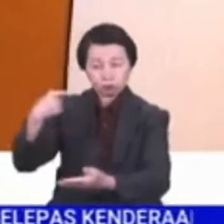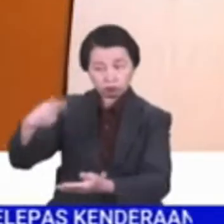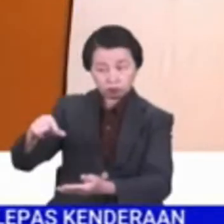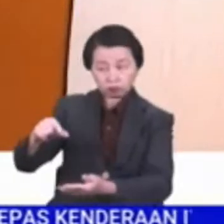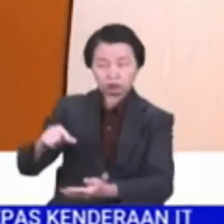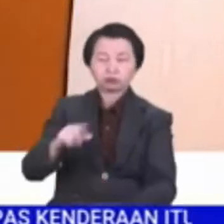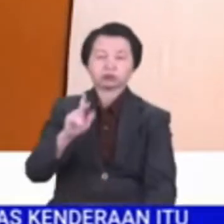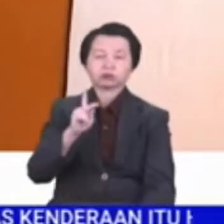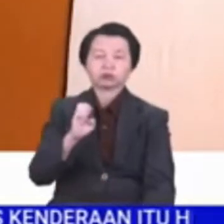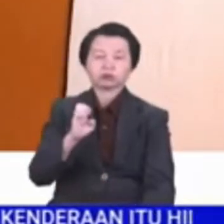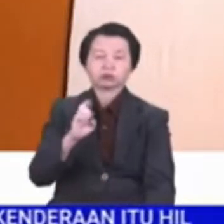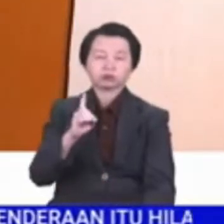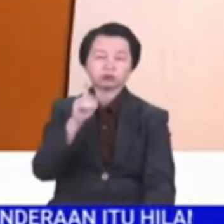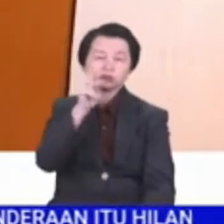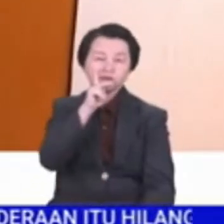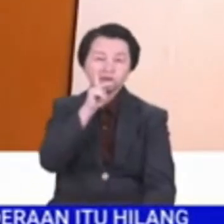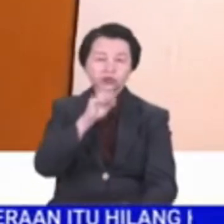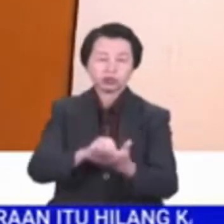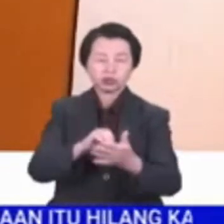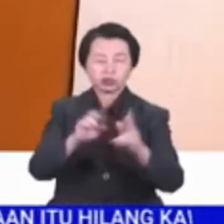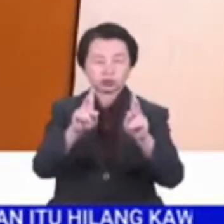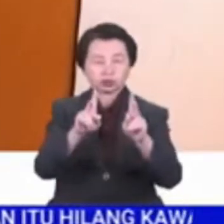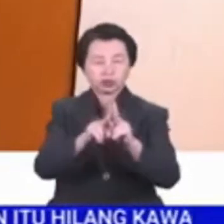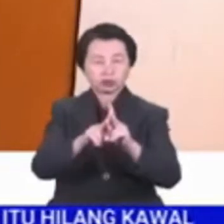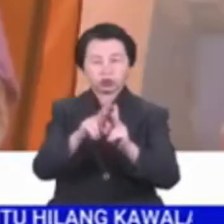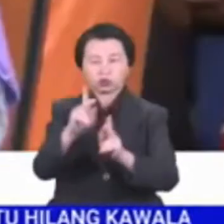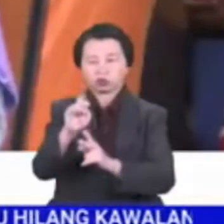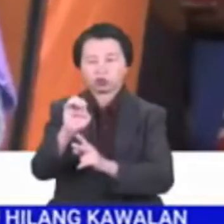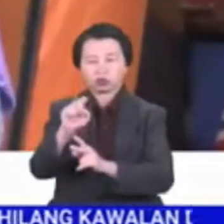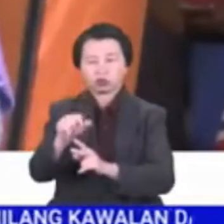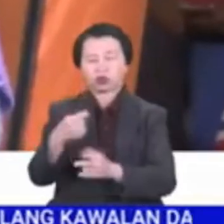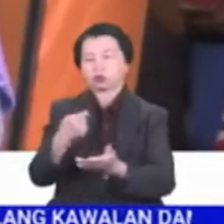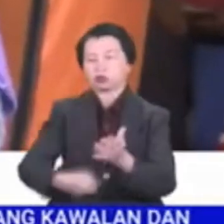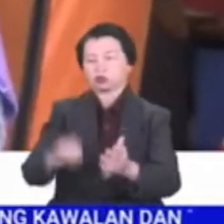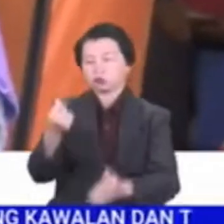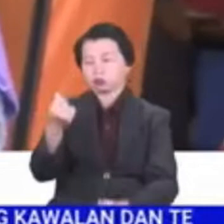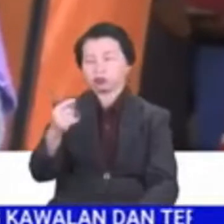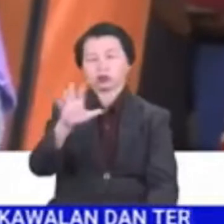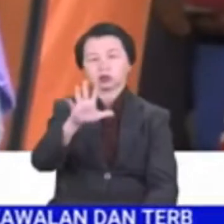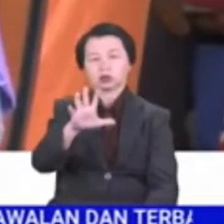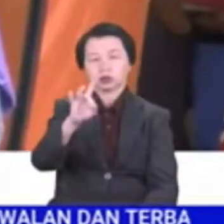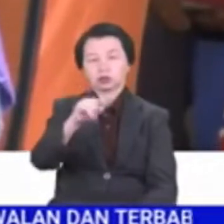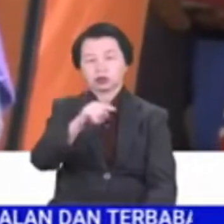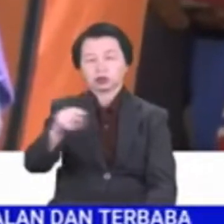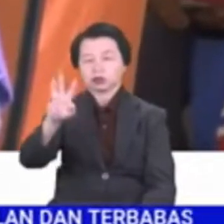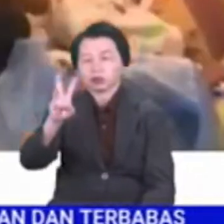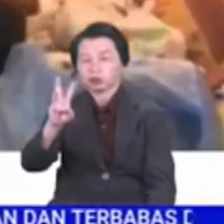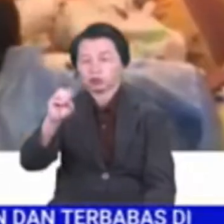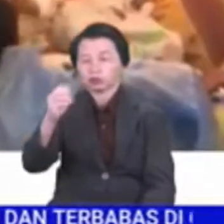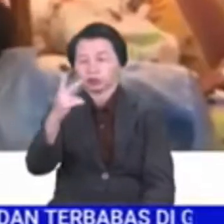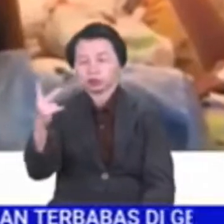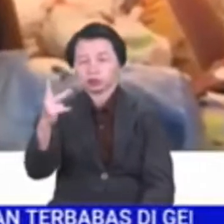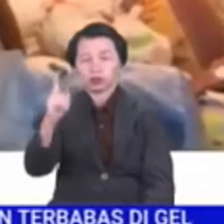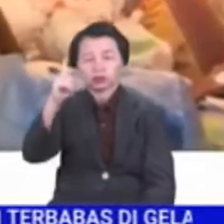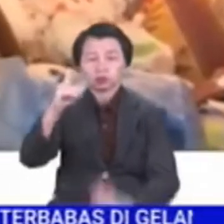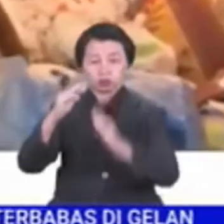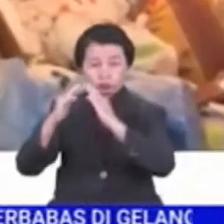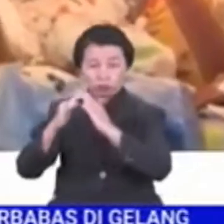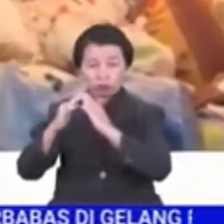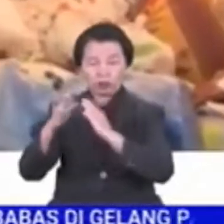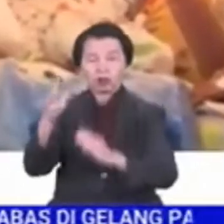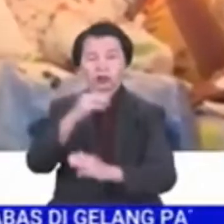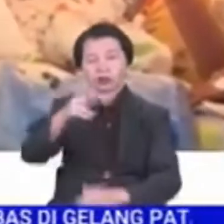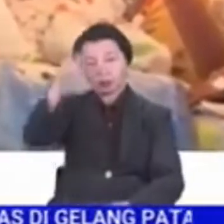wilayah Kedah kedai di kampung sade Kupang dengan kos sekitar 58.000 hingga 60.000 Ringgit sebuah